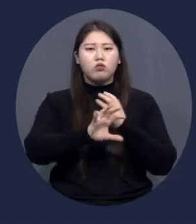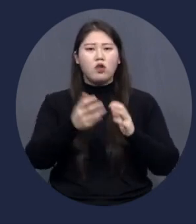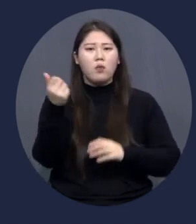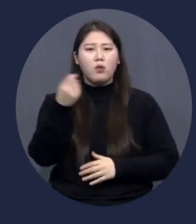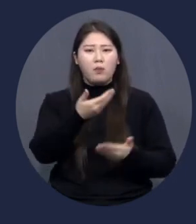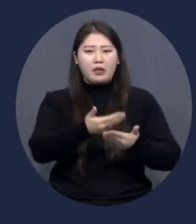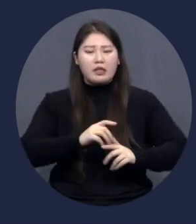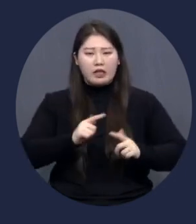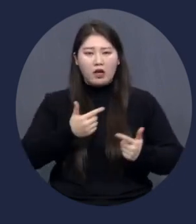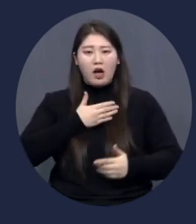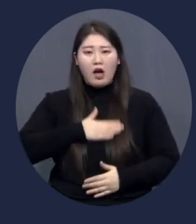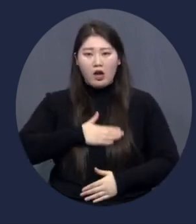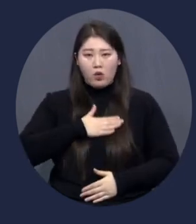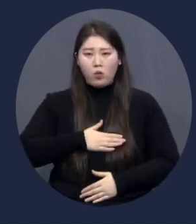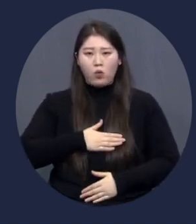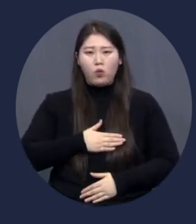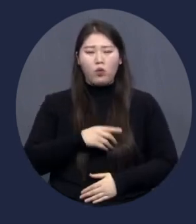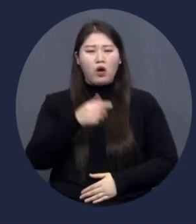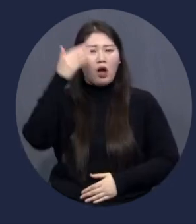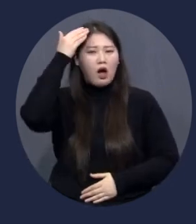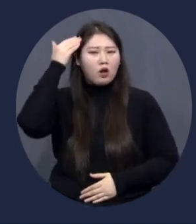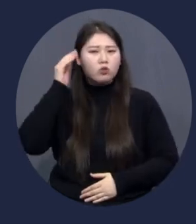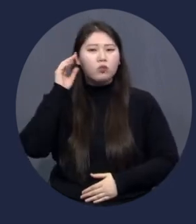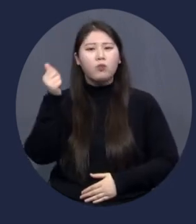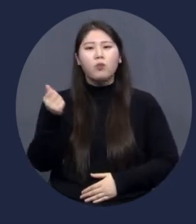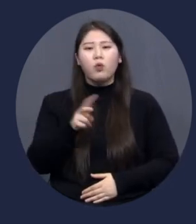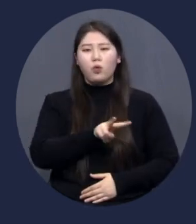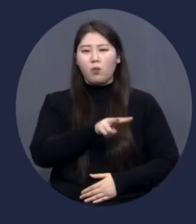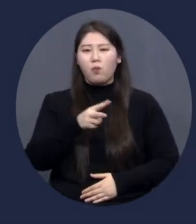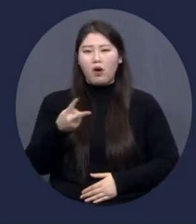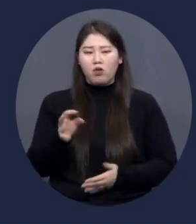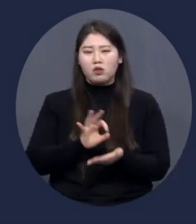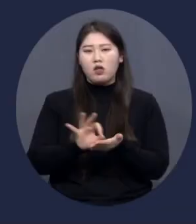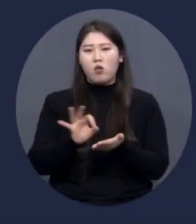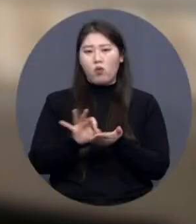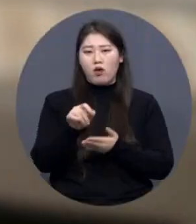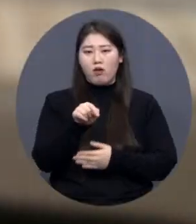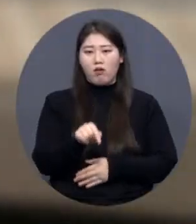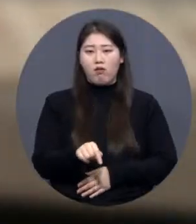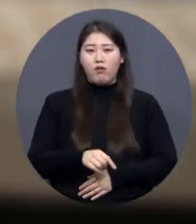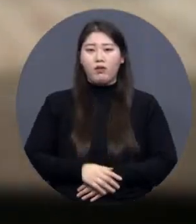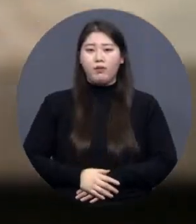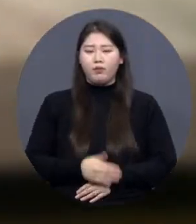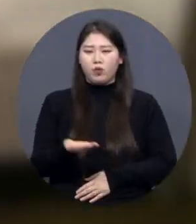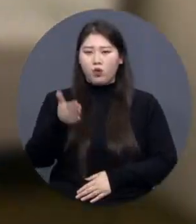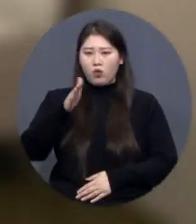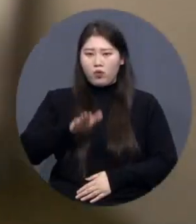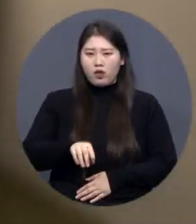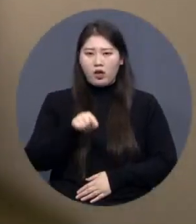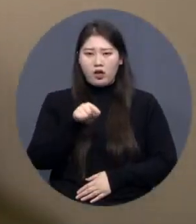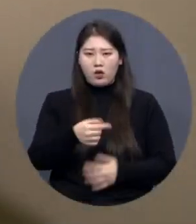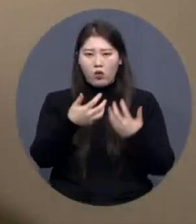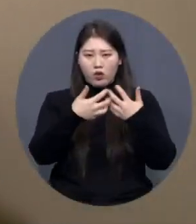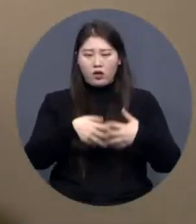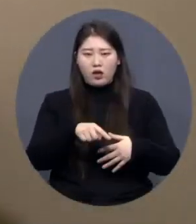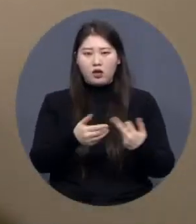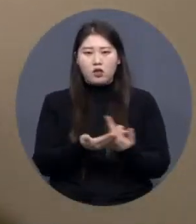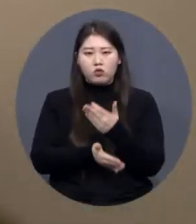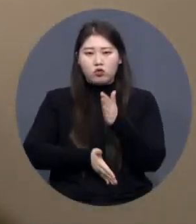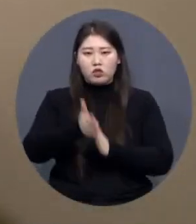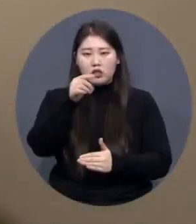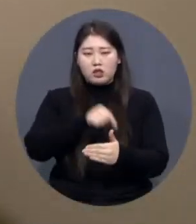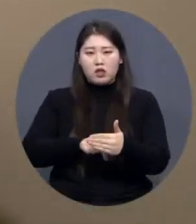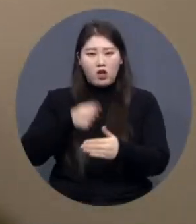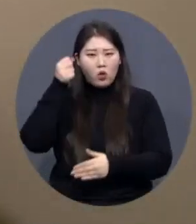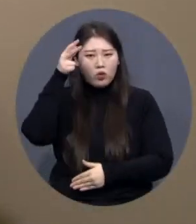사실을 알고 국제전화를 국내 번호로 변환하는데 이용한 겁니다 그런데 이런 중계기가 제주시의 호텔에서